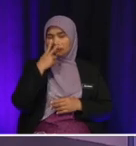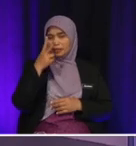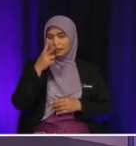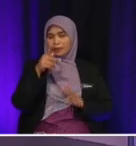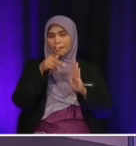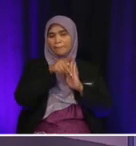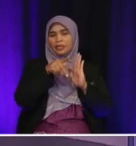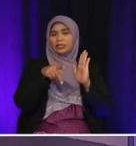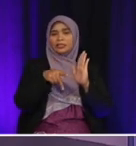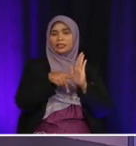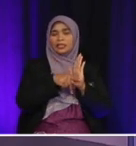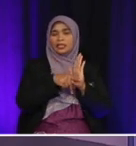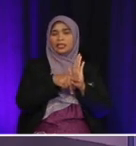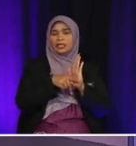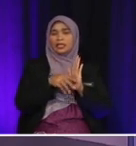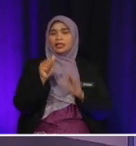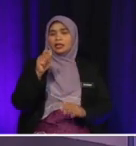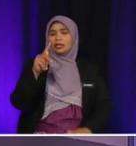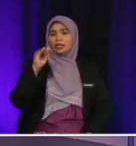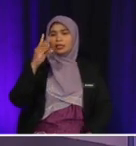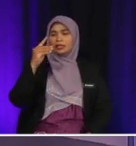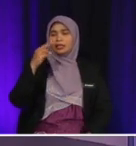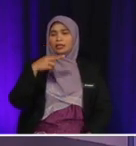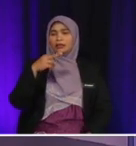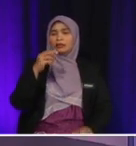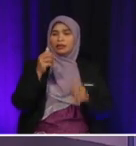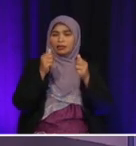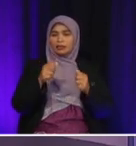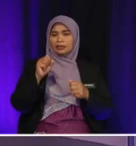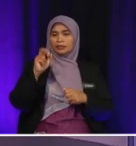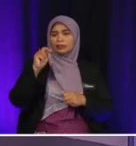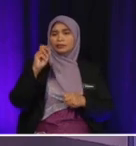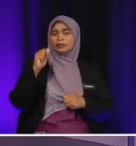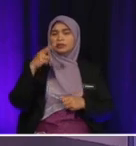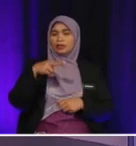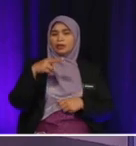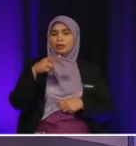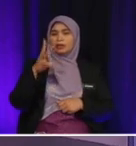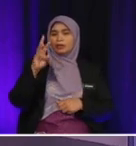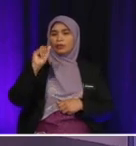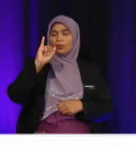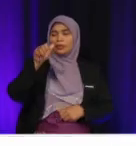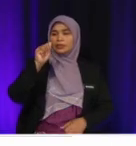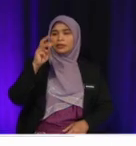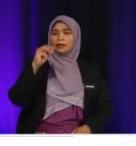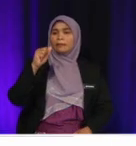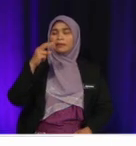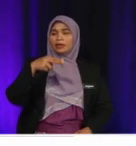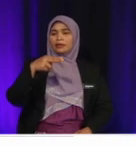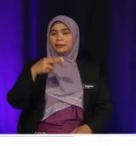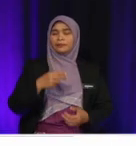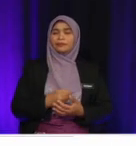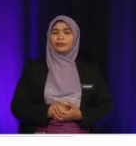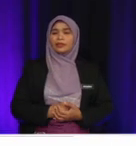prinsip prinsip akidah ahli Sunnah Wal Jamaah prinsip yang yang berlawanan bertentangan dengan Akidah ahli Sunnah Wal